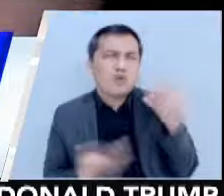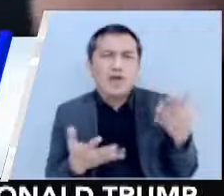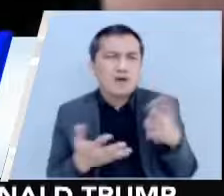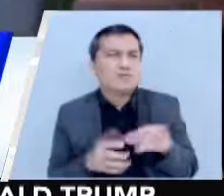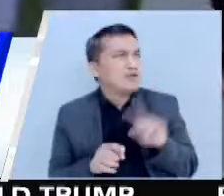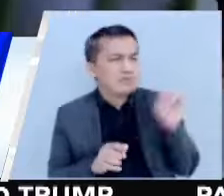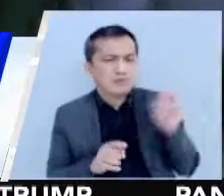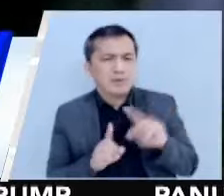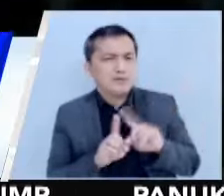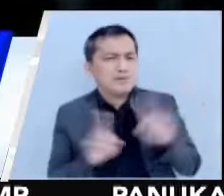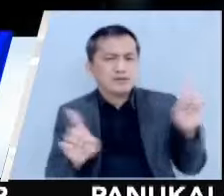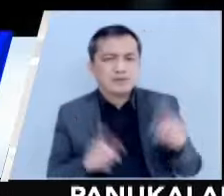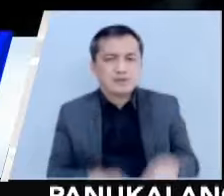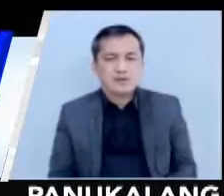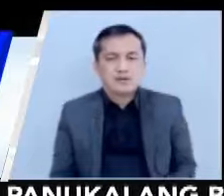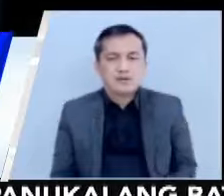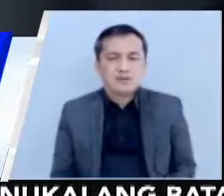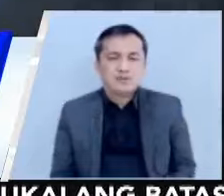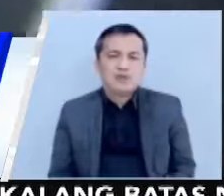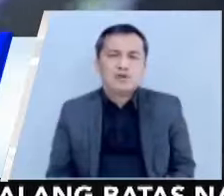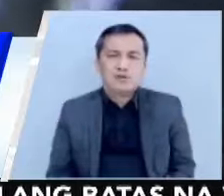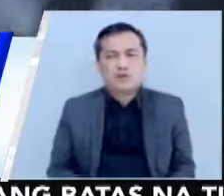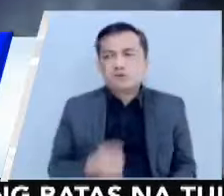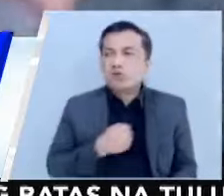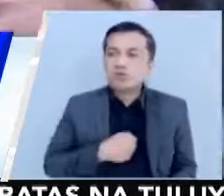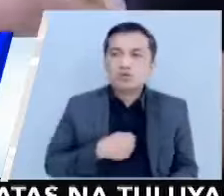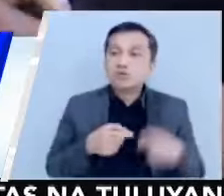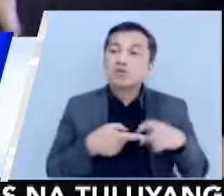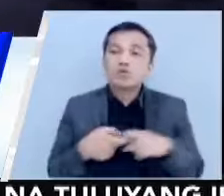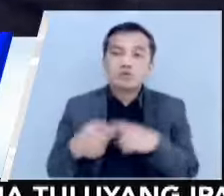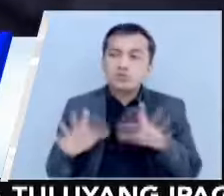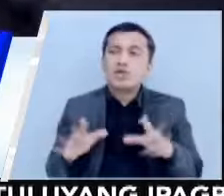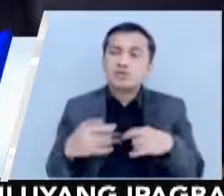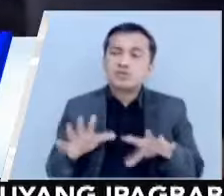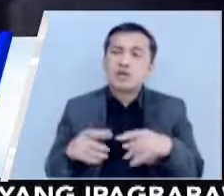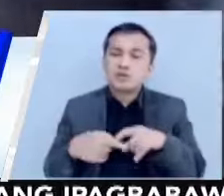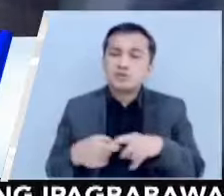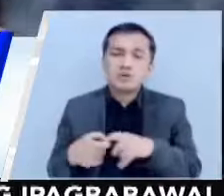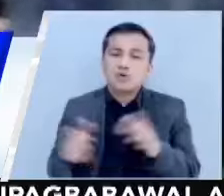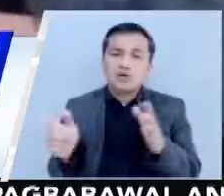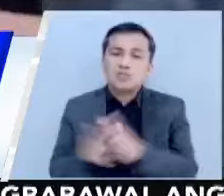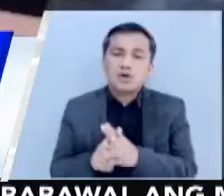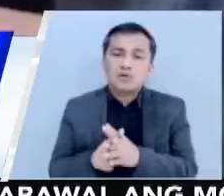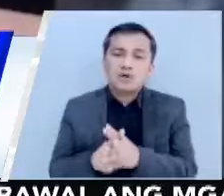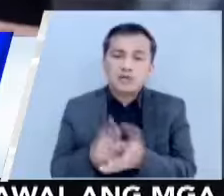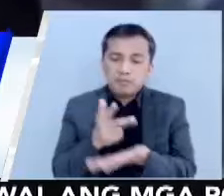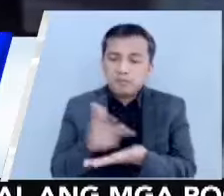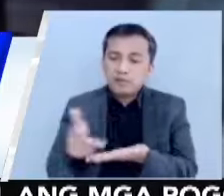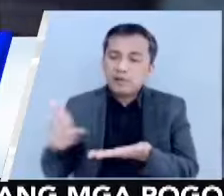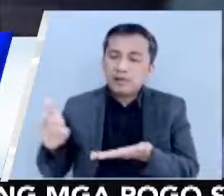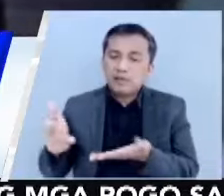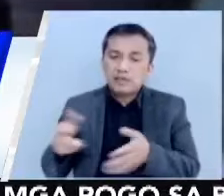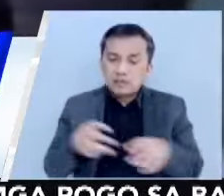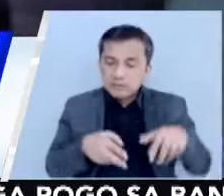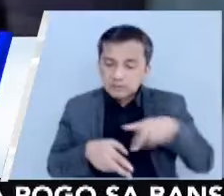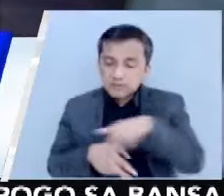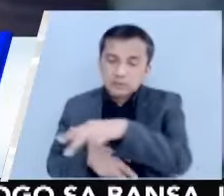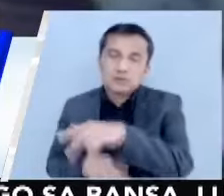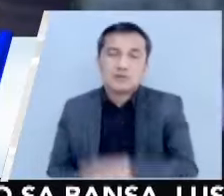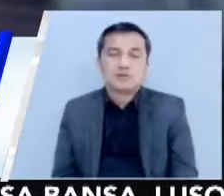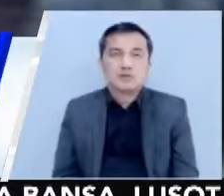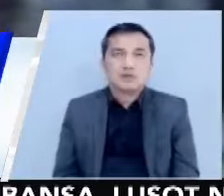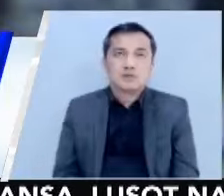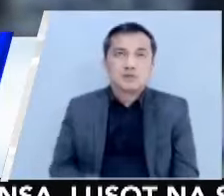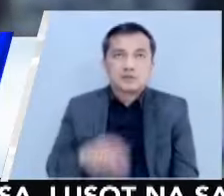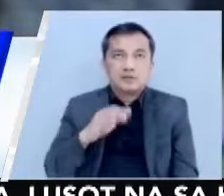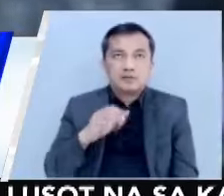ako eh. Ay, nataw na po yan. Hindi po natin pwede ibaba. Bawal po pumarada sa bangketa. Amot motor ba yan? Flat rate 1,000